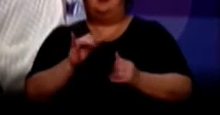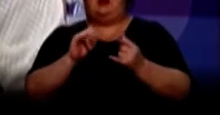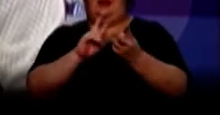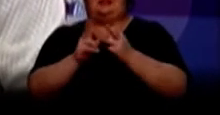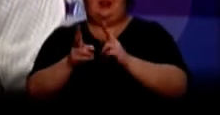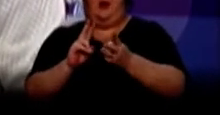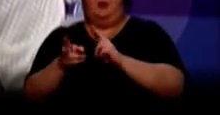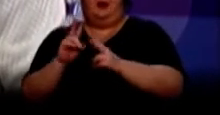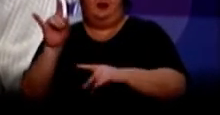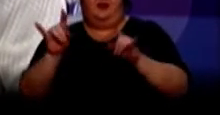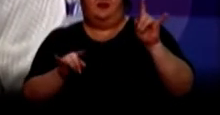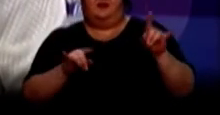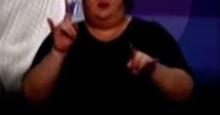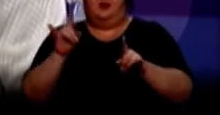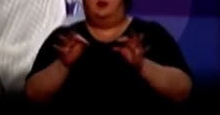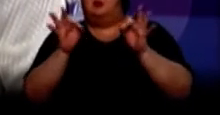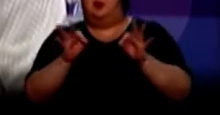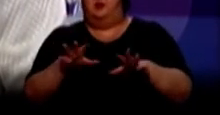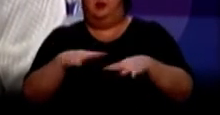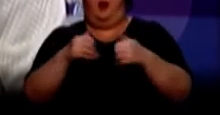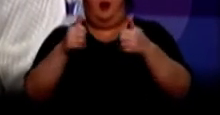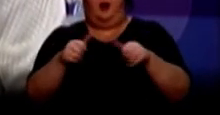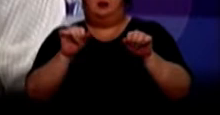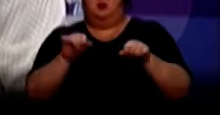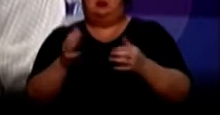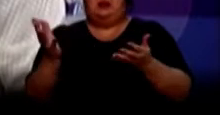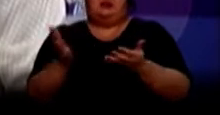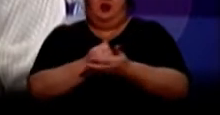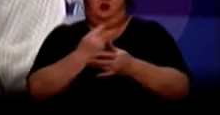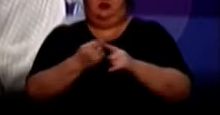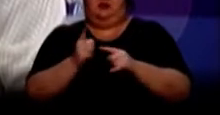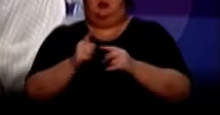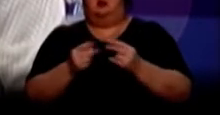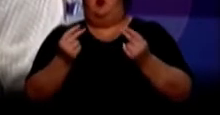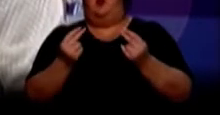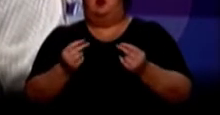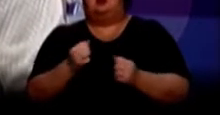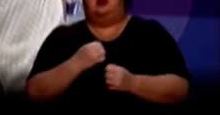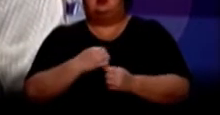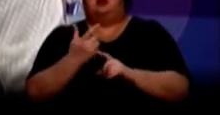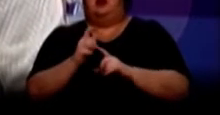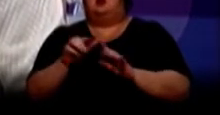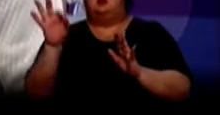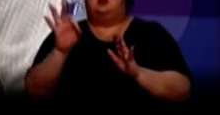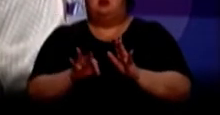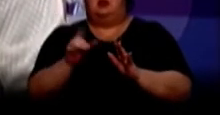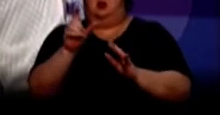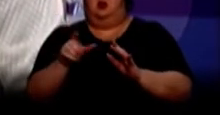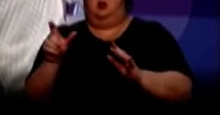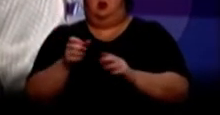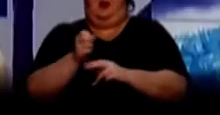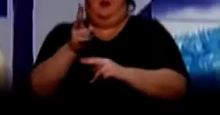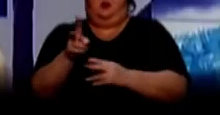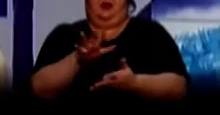на енергозберігаючі, якраз була гарна можливість заробити на цьому кошти. Але, на жаль, дуже часто люди відправляли це все на